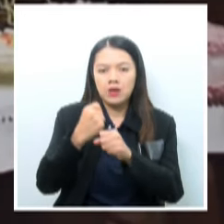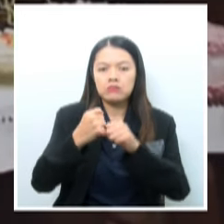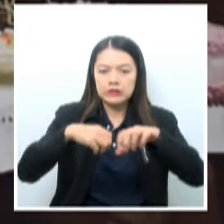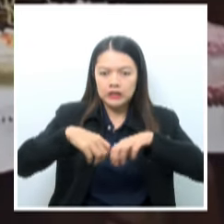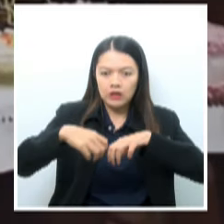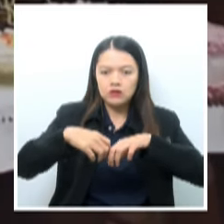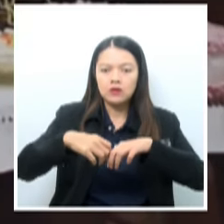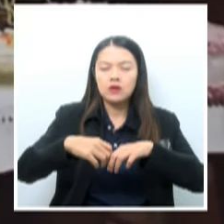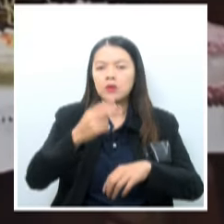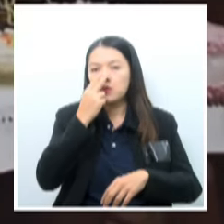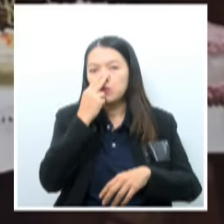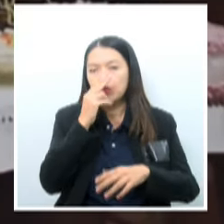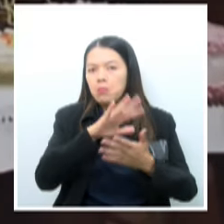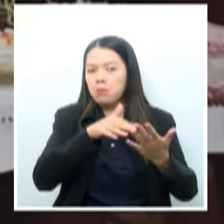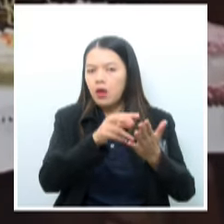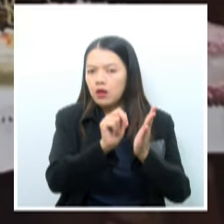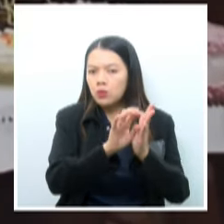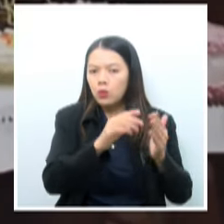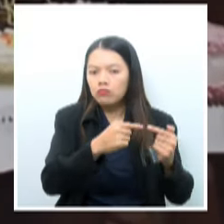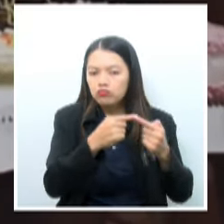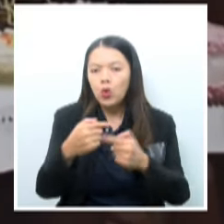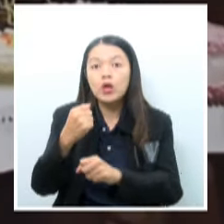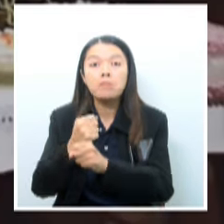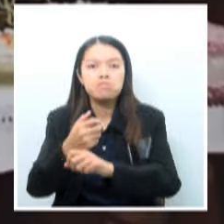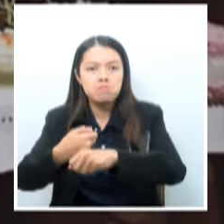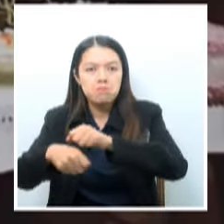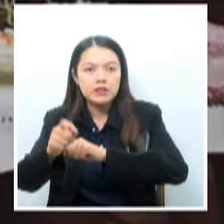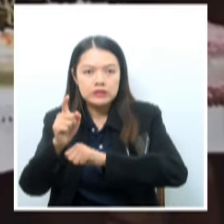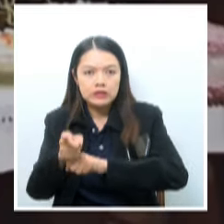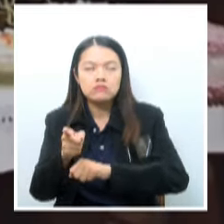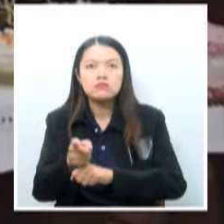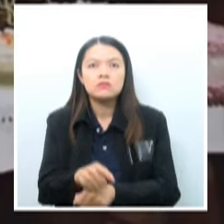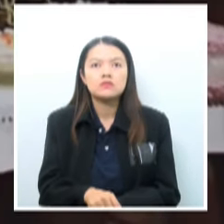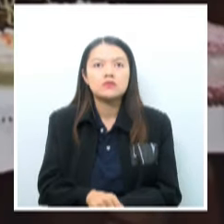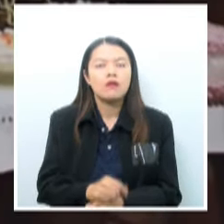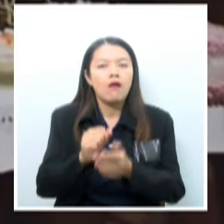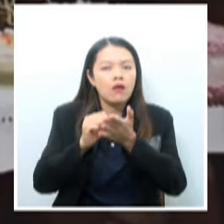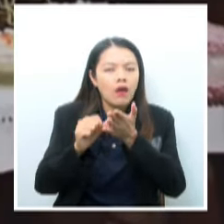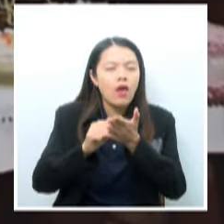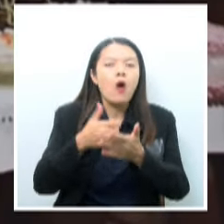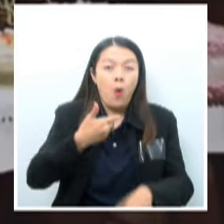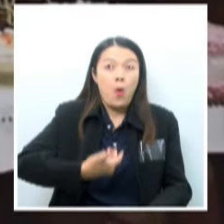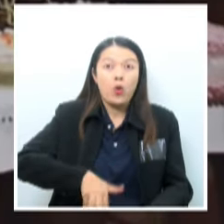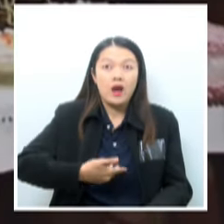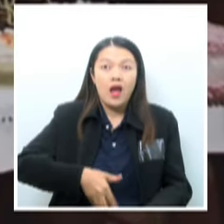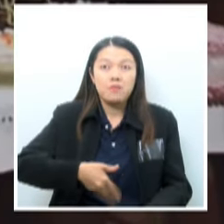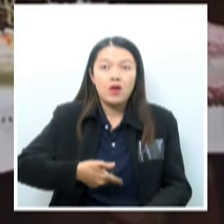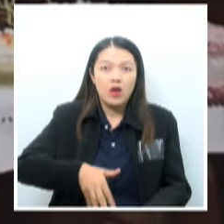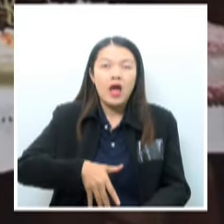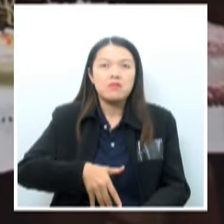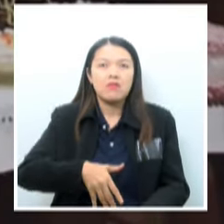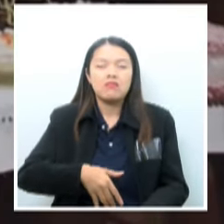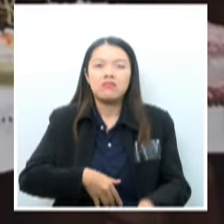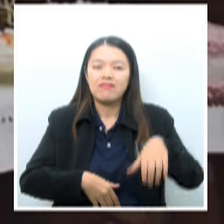หนักที่จะนำเอานโยบายสู่การปฏิบัติจึงได้เริ่มต้นที่จะปรับปรุงห้องน้ำในสำนักงานเข